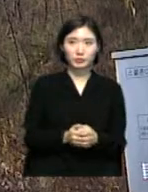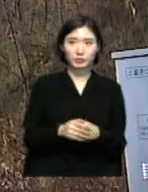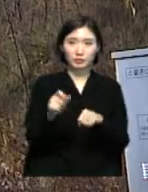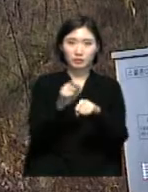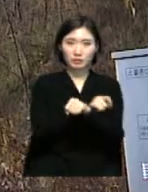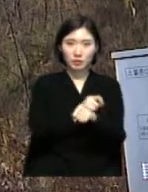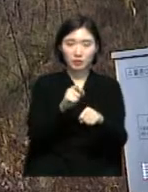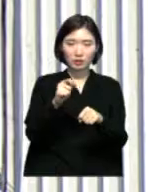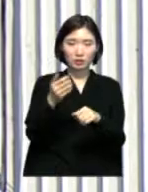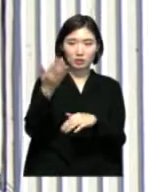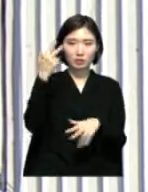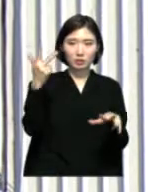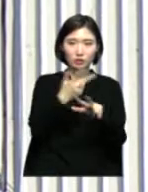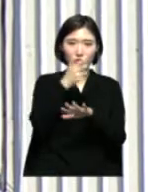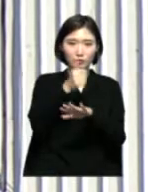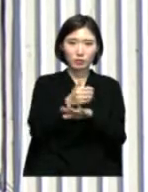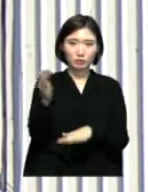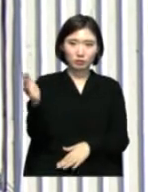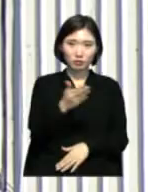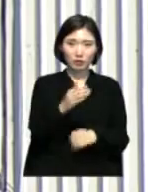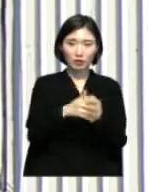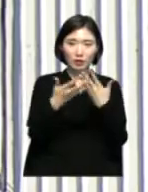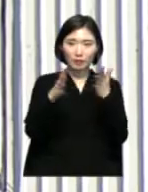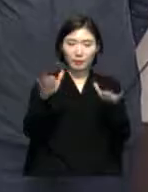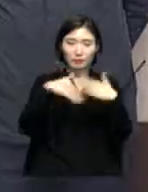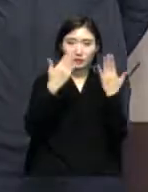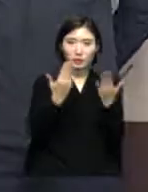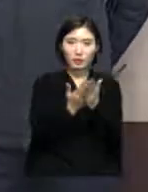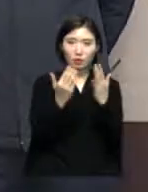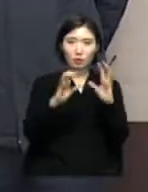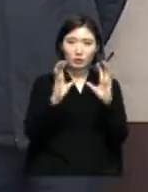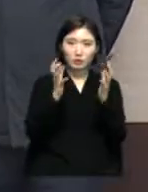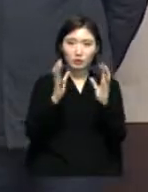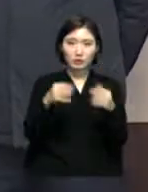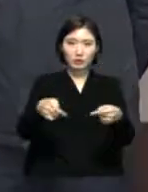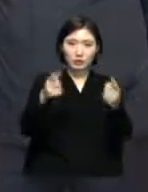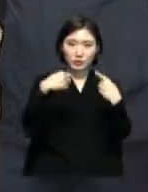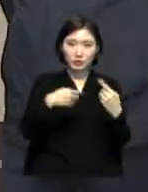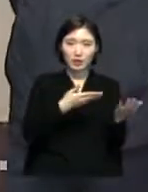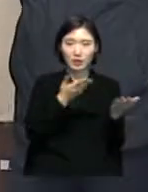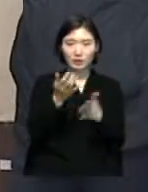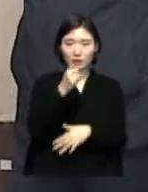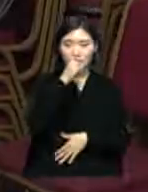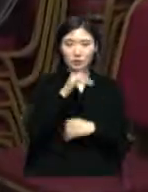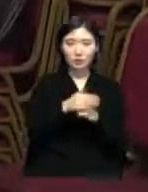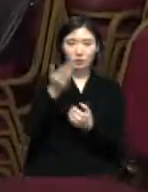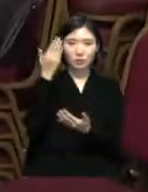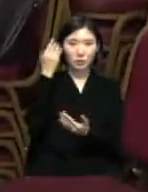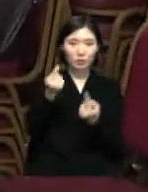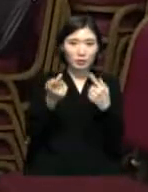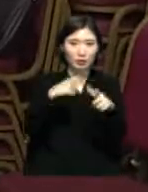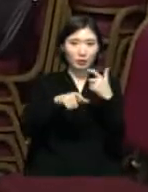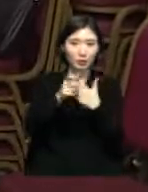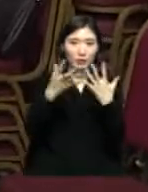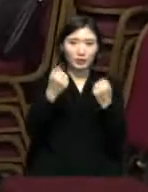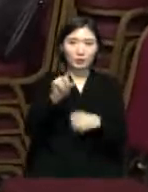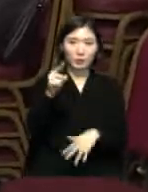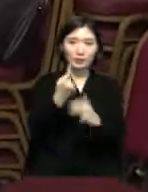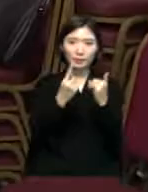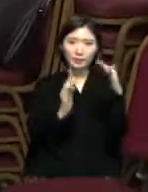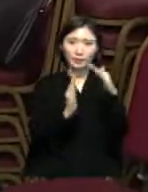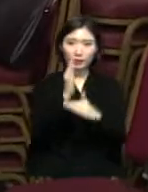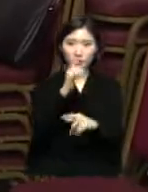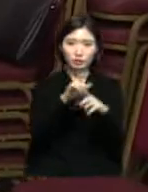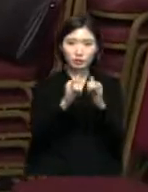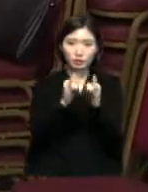특히 지난 주말부터 해당 아파트 전체에 공청회 참석에 대한 안내가 이루어져 지난번보다 훨씬 많은 100여 명이 넘는